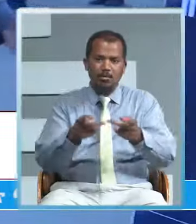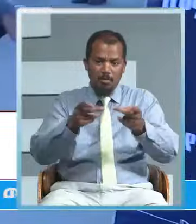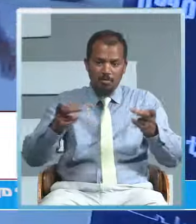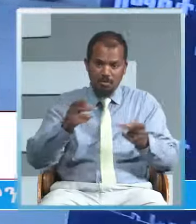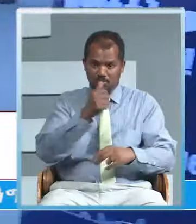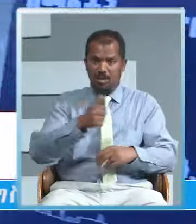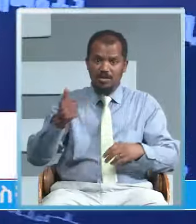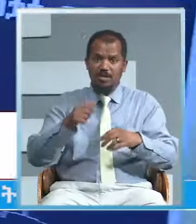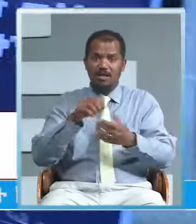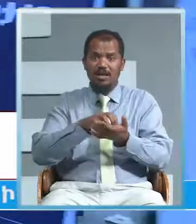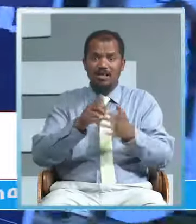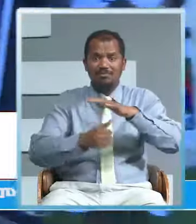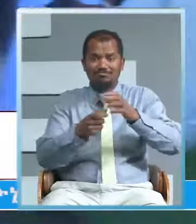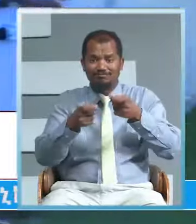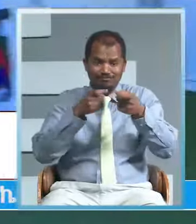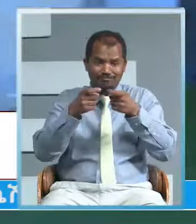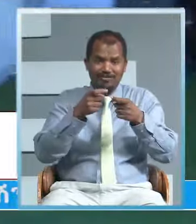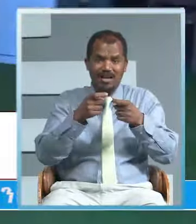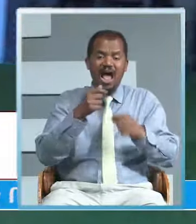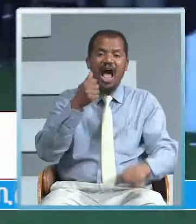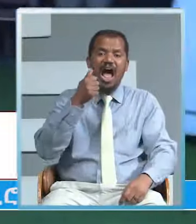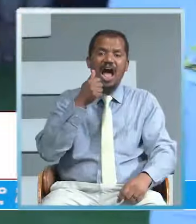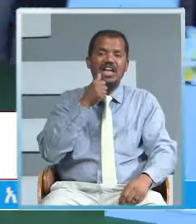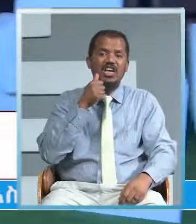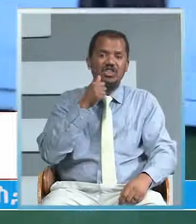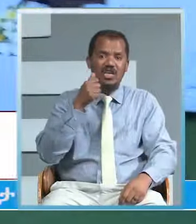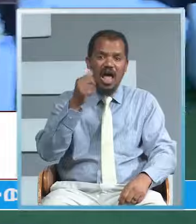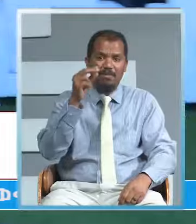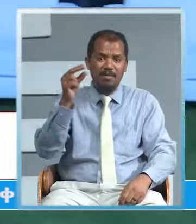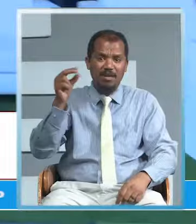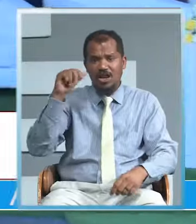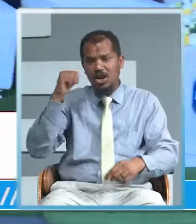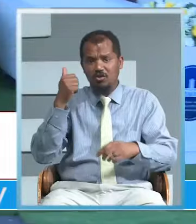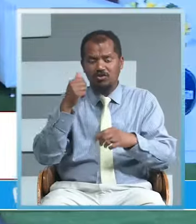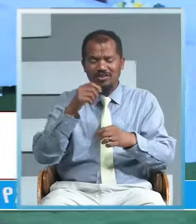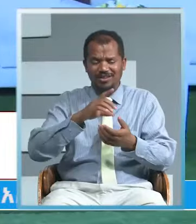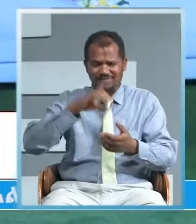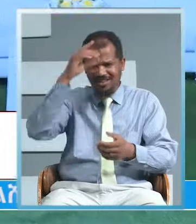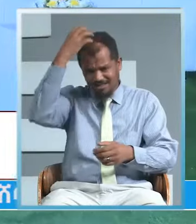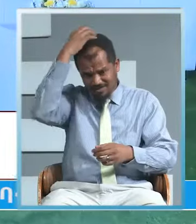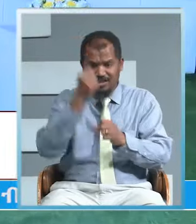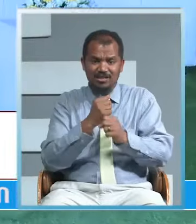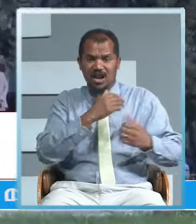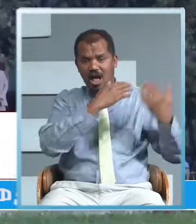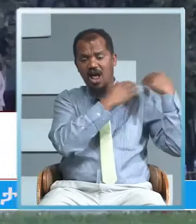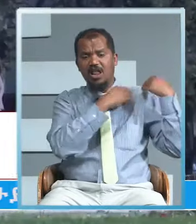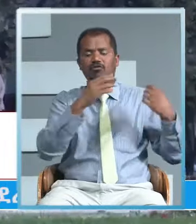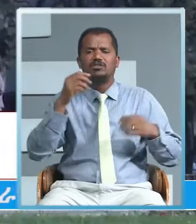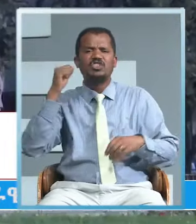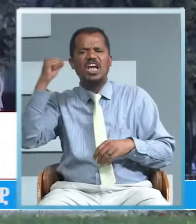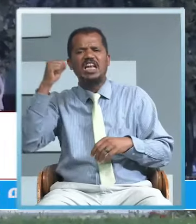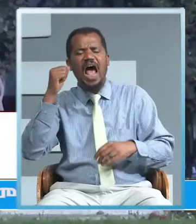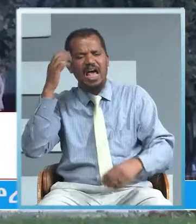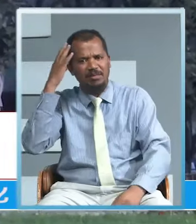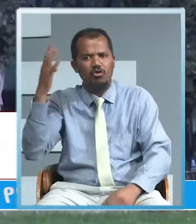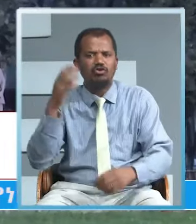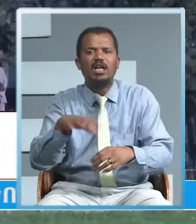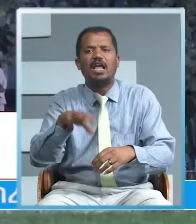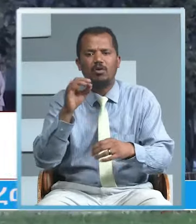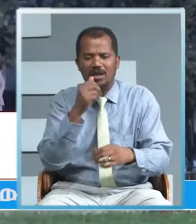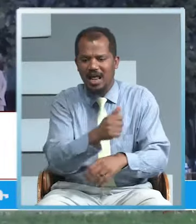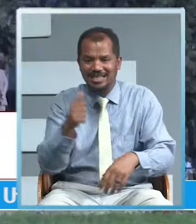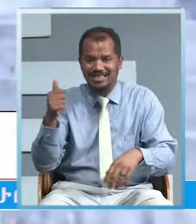በስፍራውም የአዲስ አበባ ከተማ አስተዳደር ከንቲባ አዳነች አቤቤን ጨምሮ ሌሎች ከፍተኛ የመንግስት የስራ ኃላፊዎችና ጀግኖች አርበኞች ተገኝተዋል።